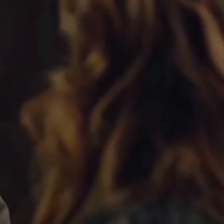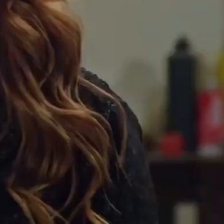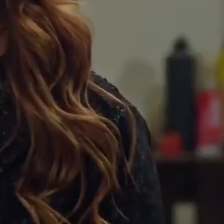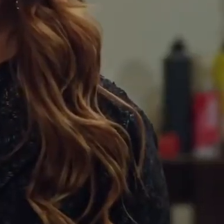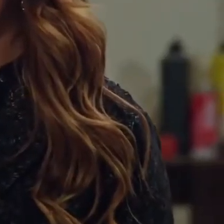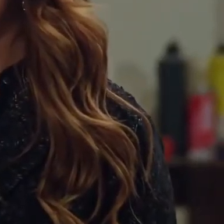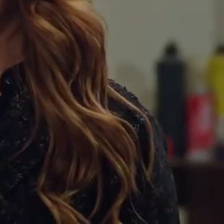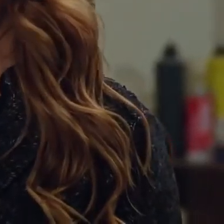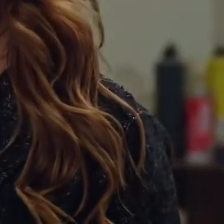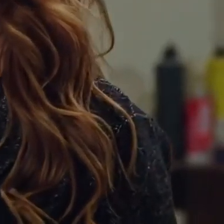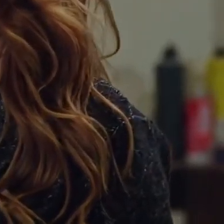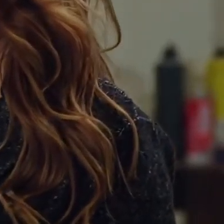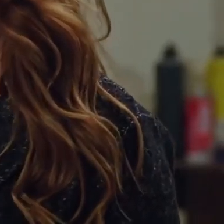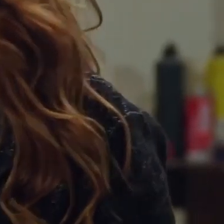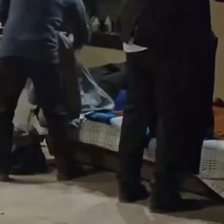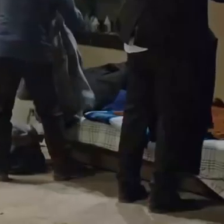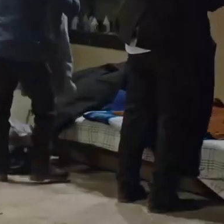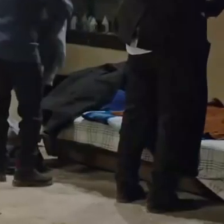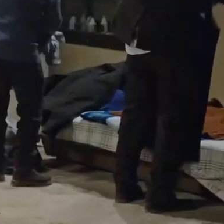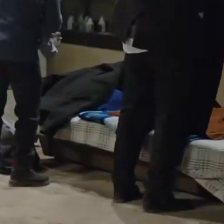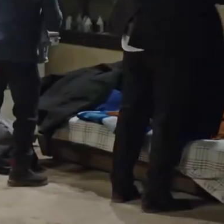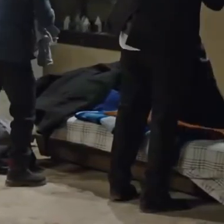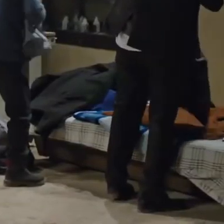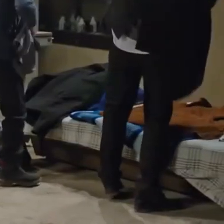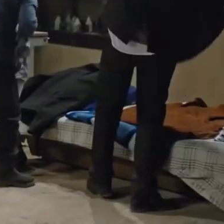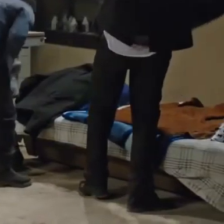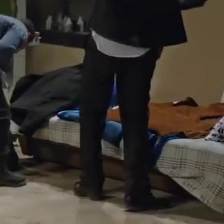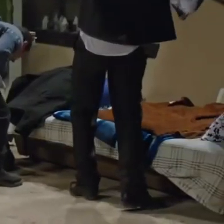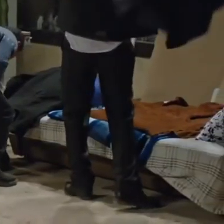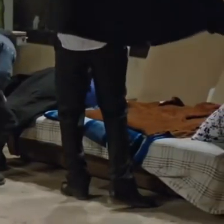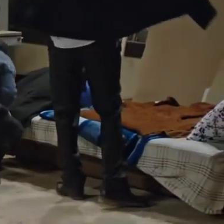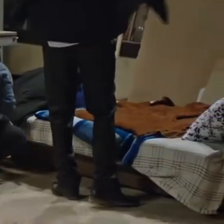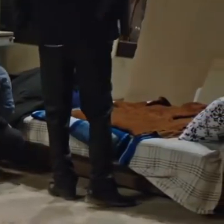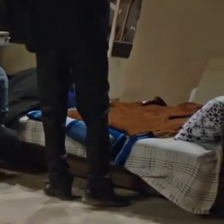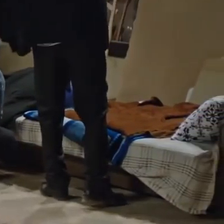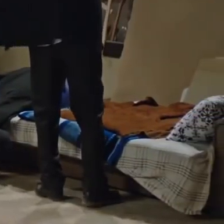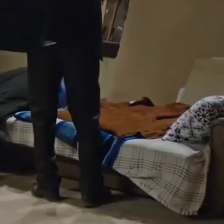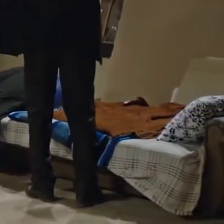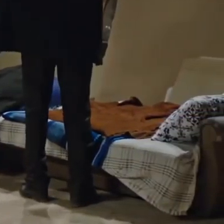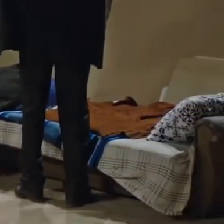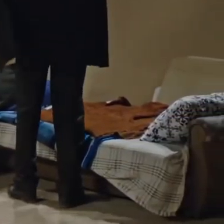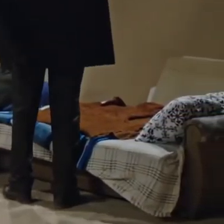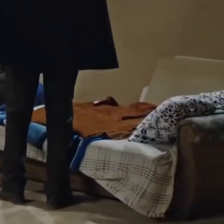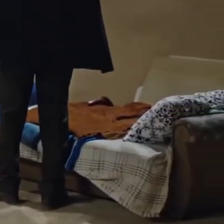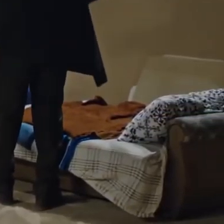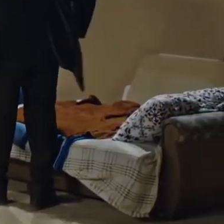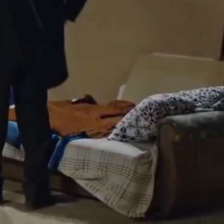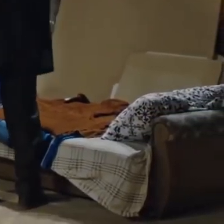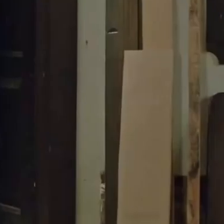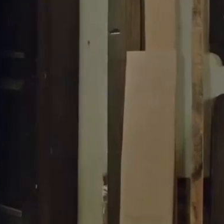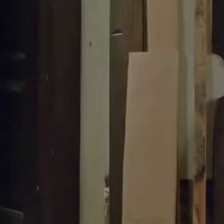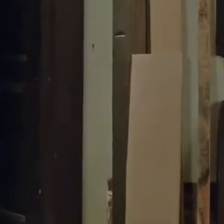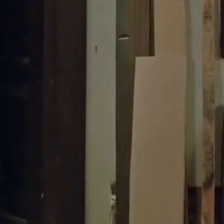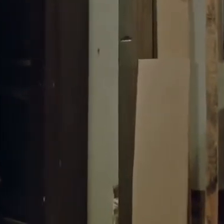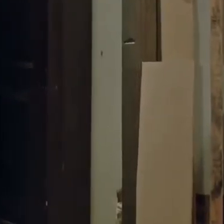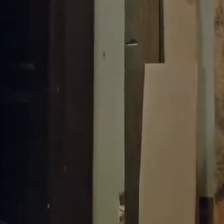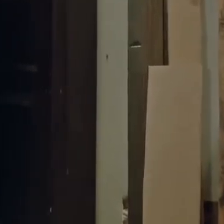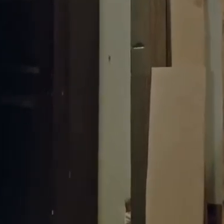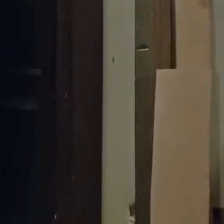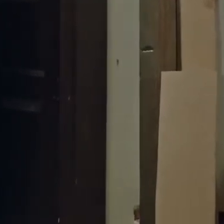Çekyatlıktaki eşyalarını toparlamaya koyuldular. Oral kabanını giyiyor. Alev ile İbrahim karşılıklı gülümseyerek çıkışa yöneldiler.